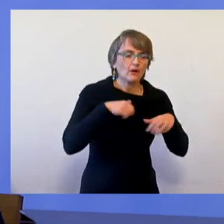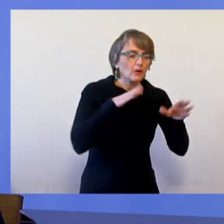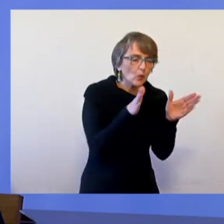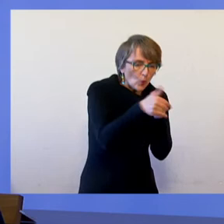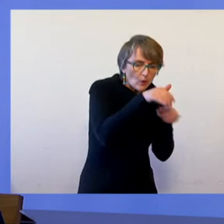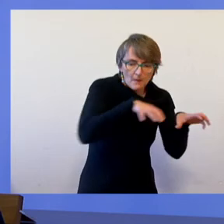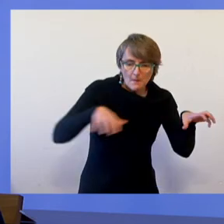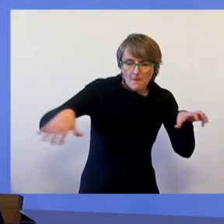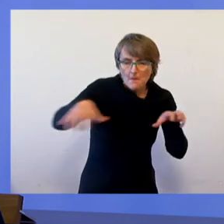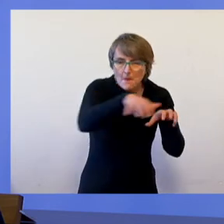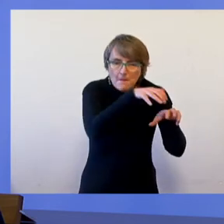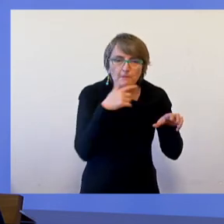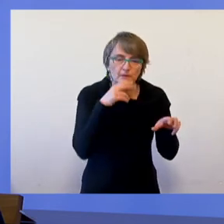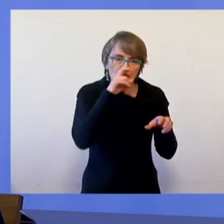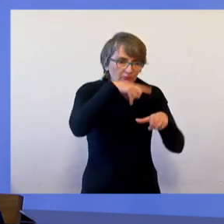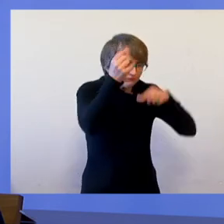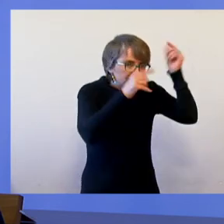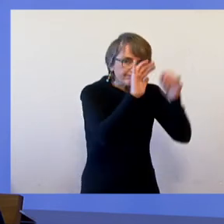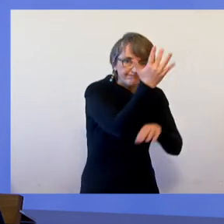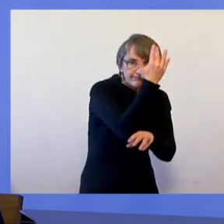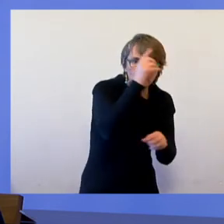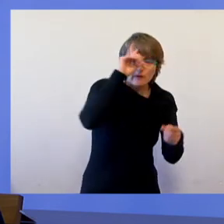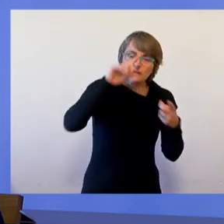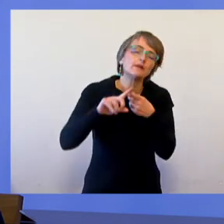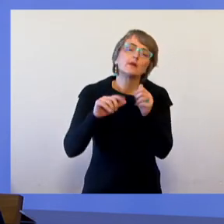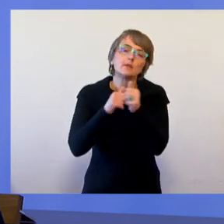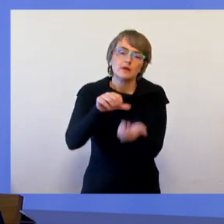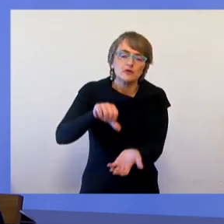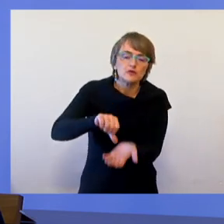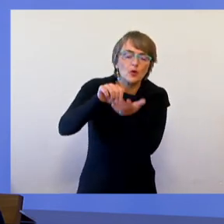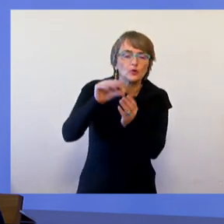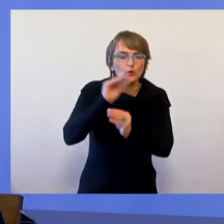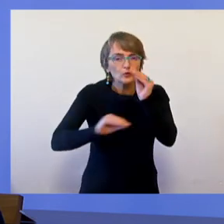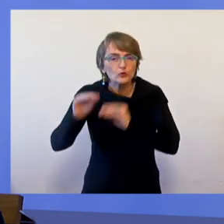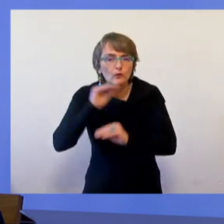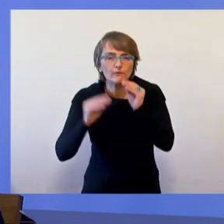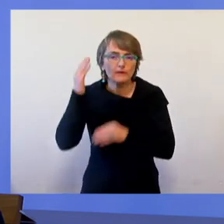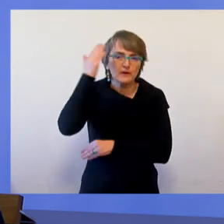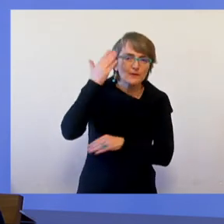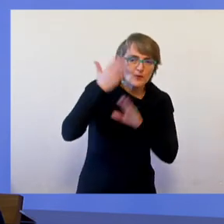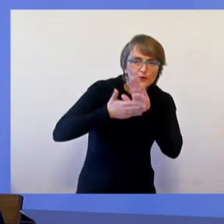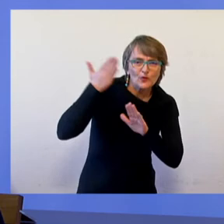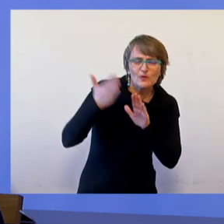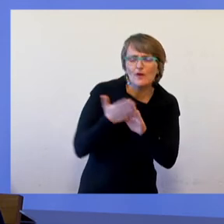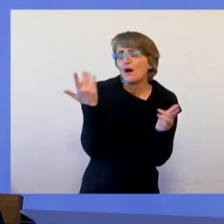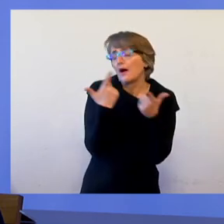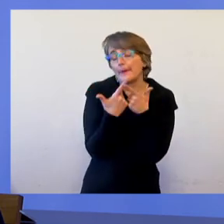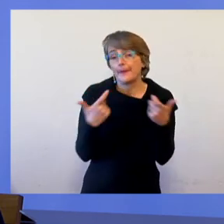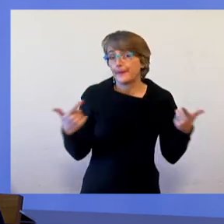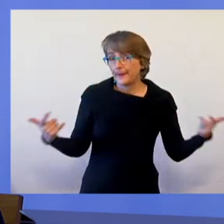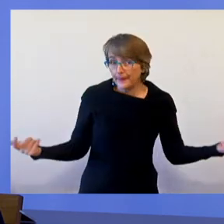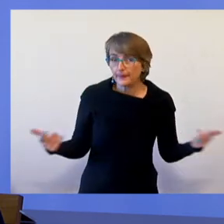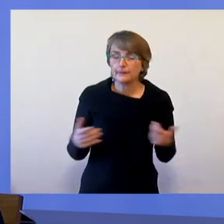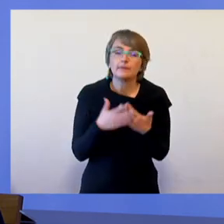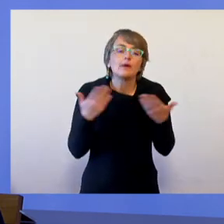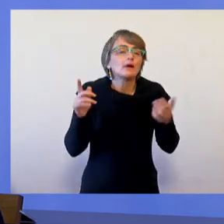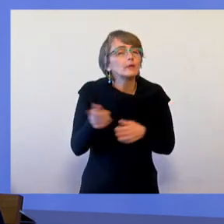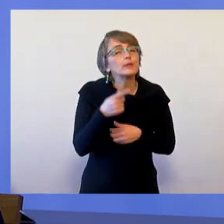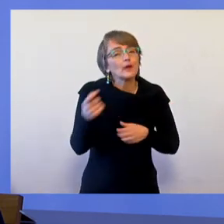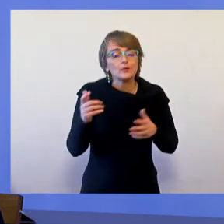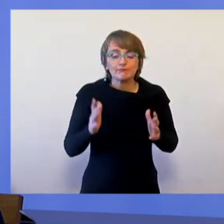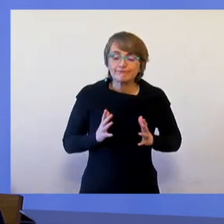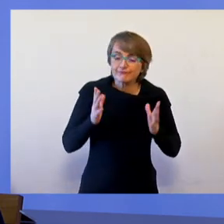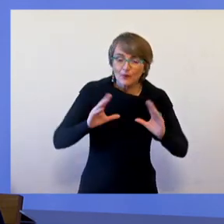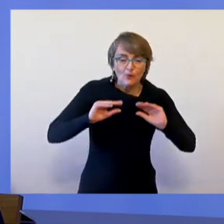la pollution lumineuse, le centre de soins de la faune sauvage et tant d'autres. Alors la réalisation des engagements nécessite des moyens